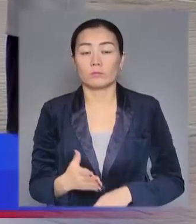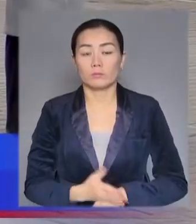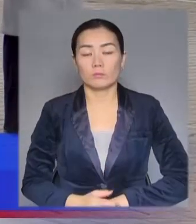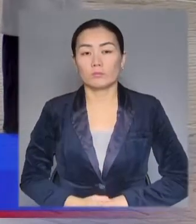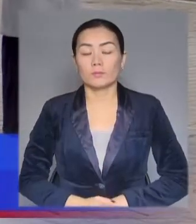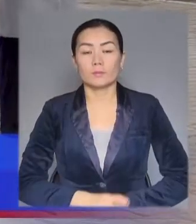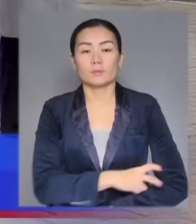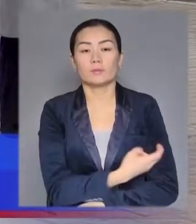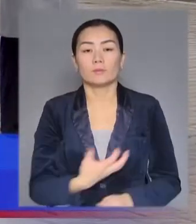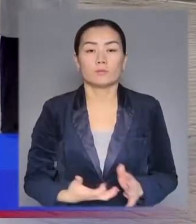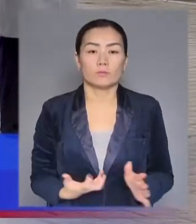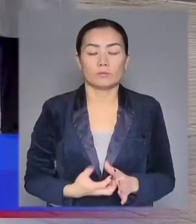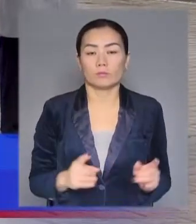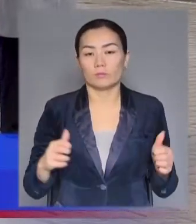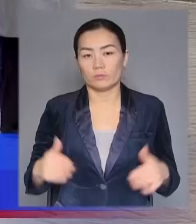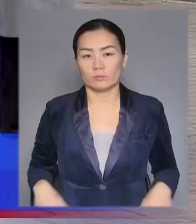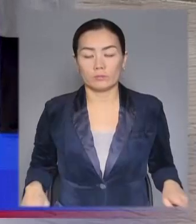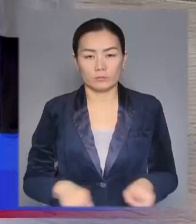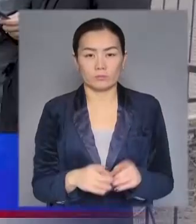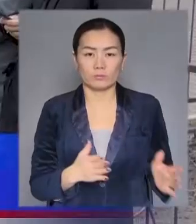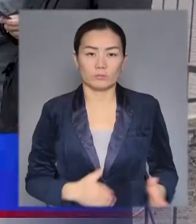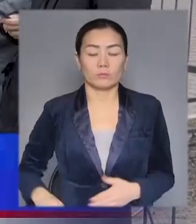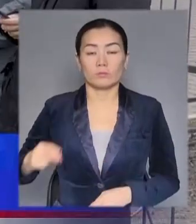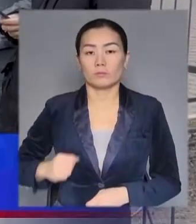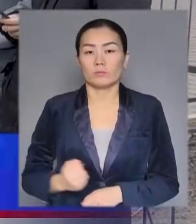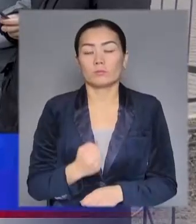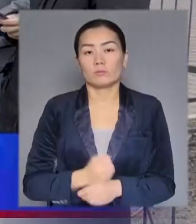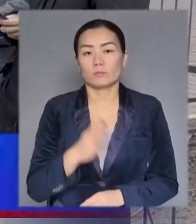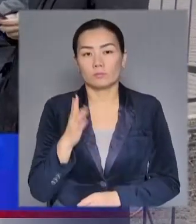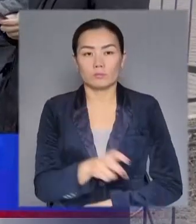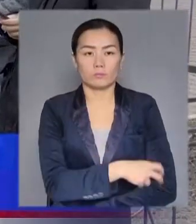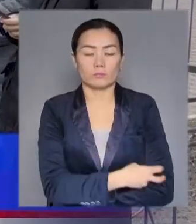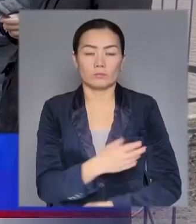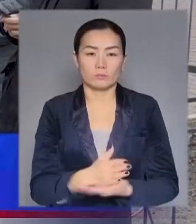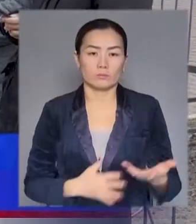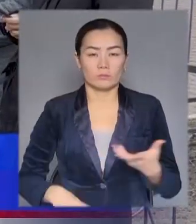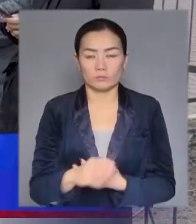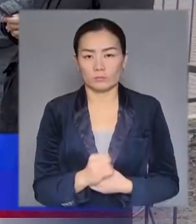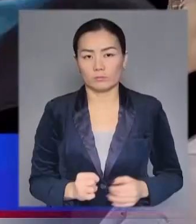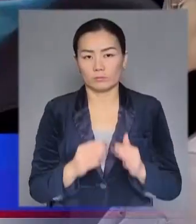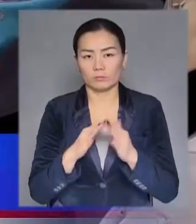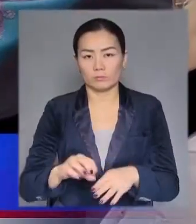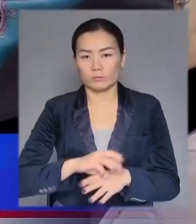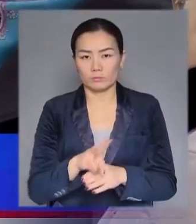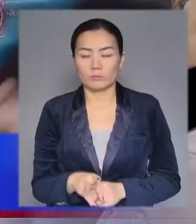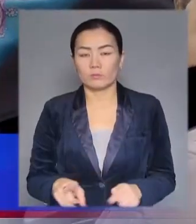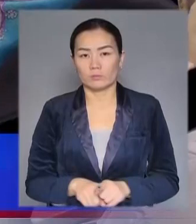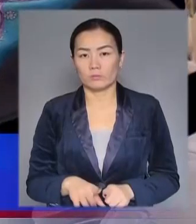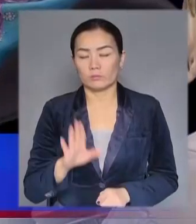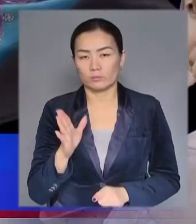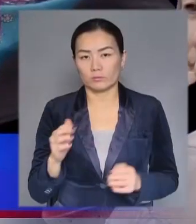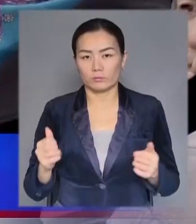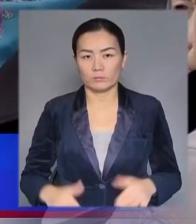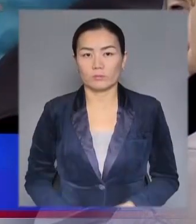жабдықталған. Дәрігер тапшылығын реттеу мақсатында да жүйелі жұмыстар жасалып, медицина қызметкерлеріне баспанамен қамту мәселесі